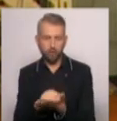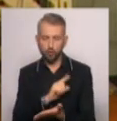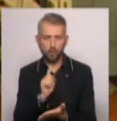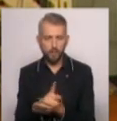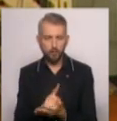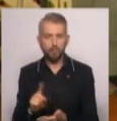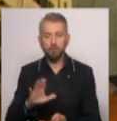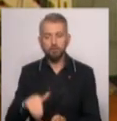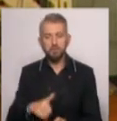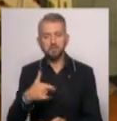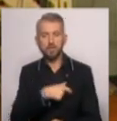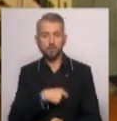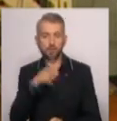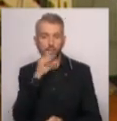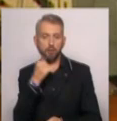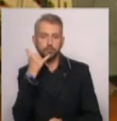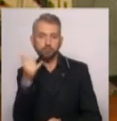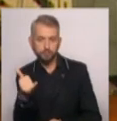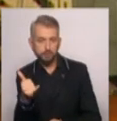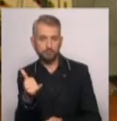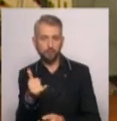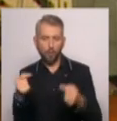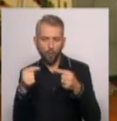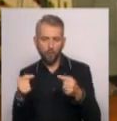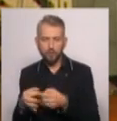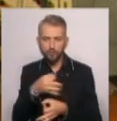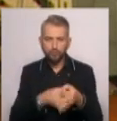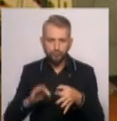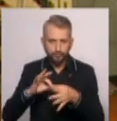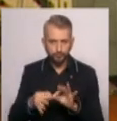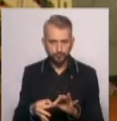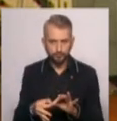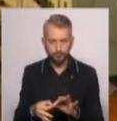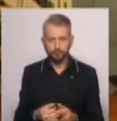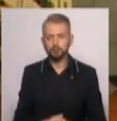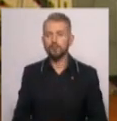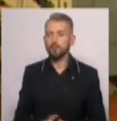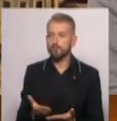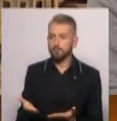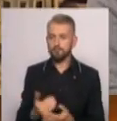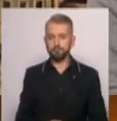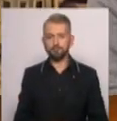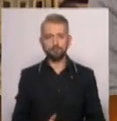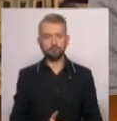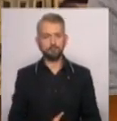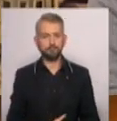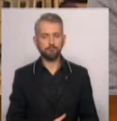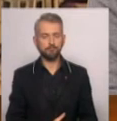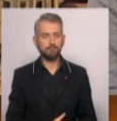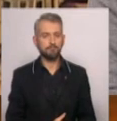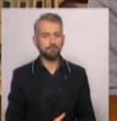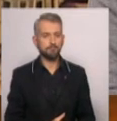потім депутат міг з вами сконтактуватися, конкретніше проговорити кожен ваш індивідуальний випадок. Прошу, пане Сергію. Ну,